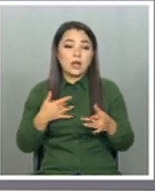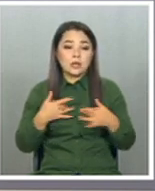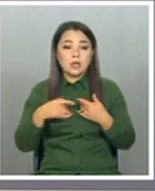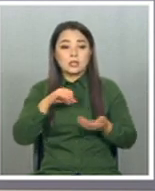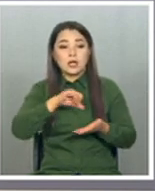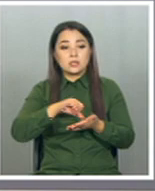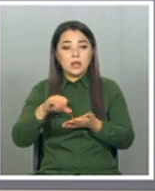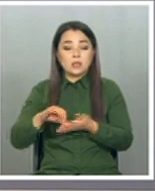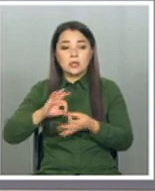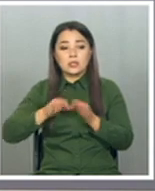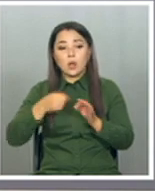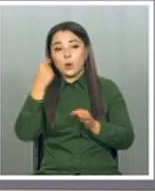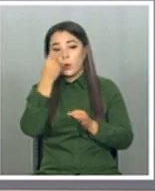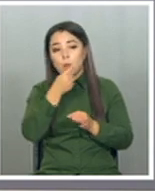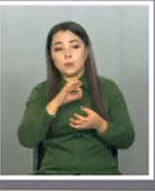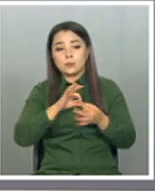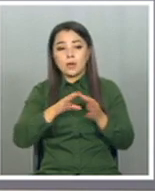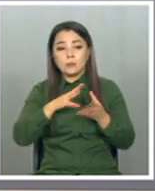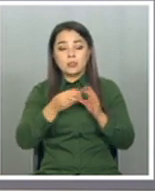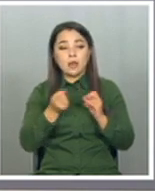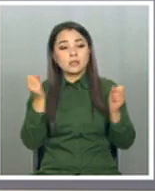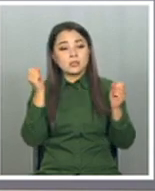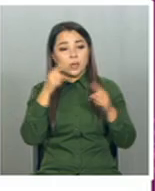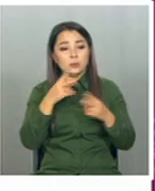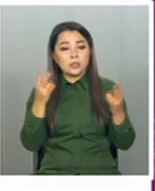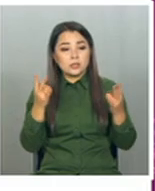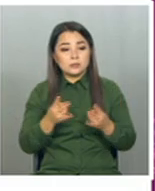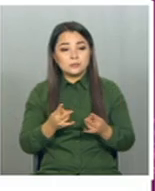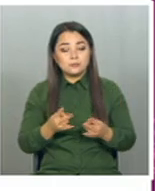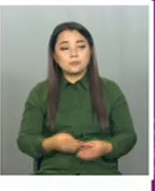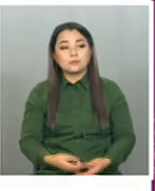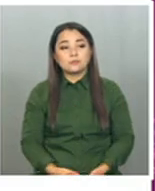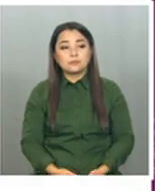кейіпкердің тұлғалық болмысын анықтайсыз.